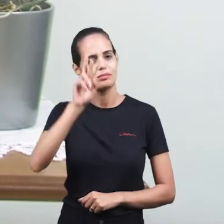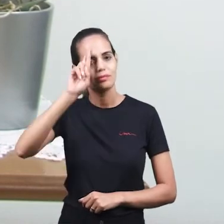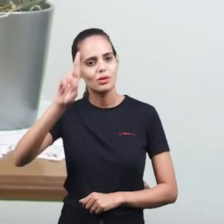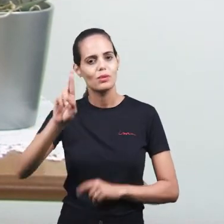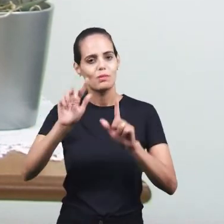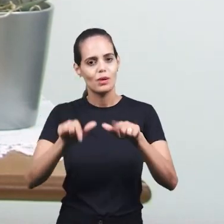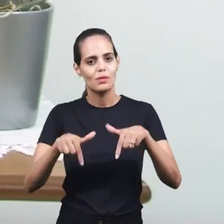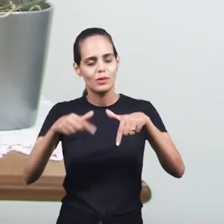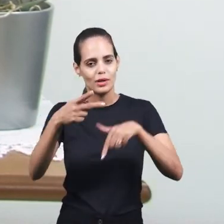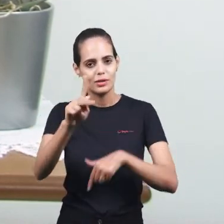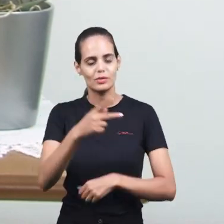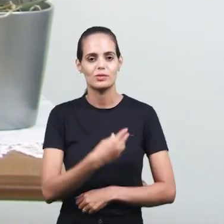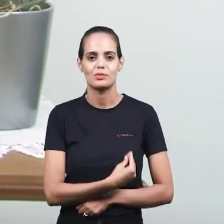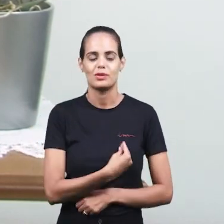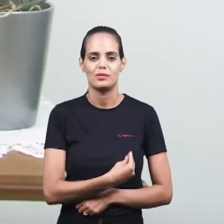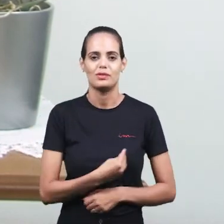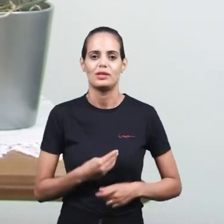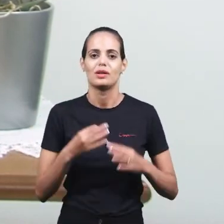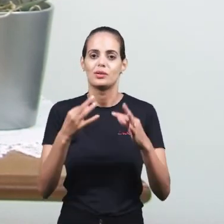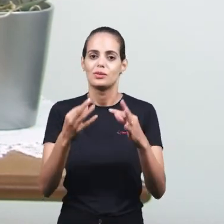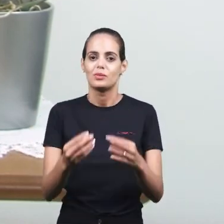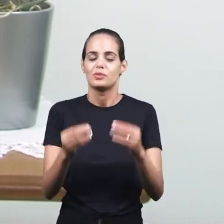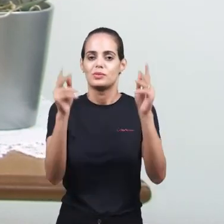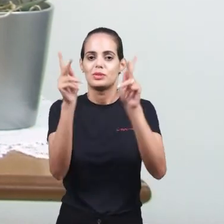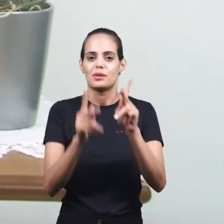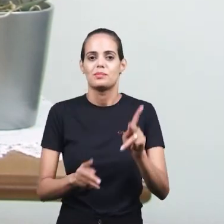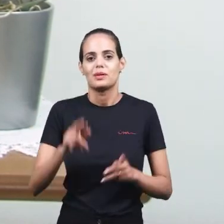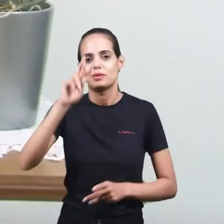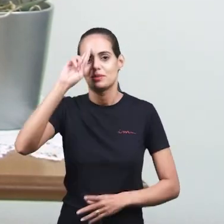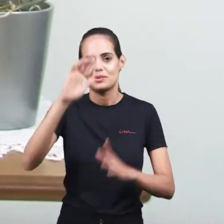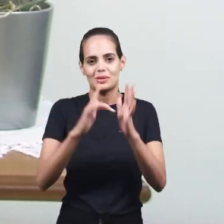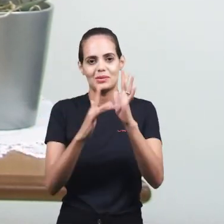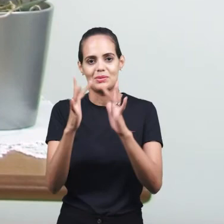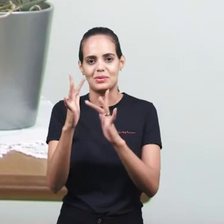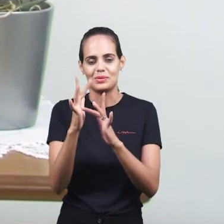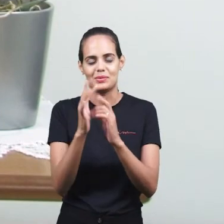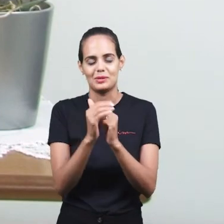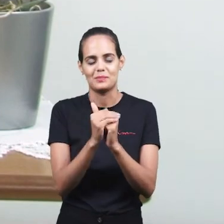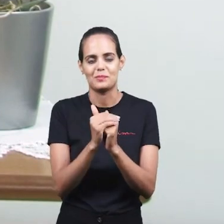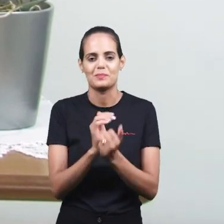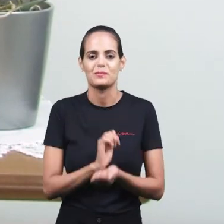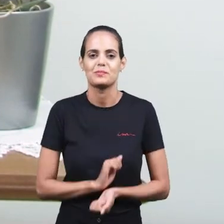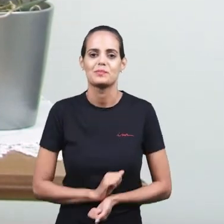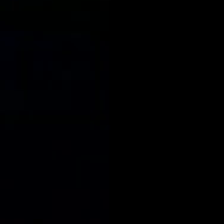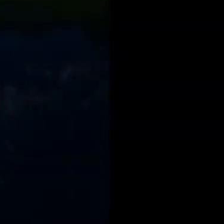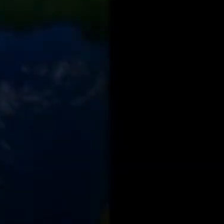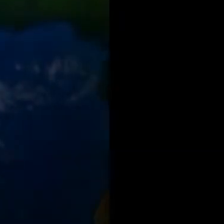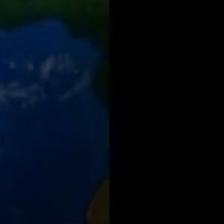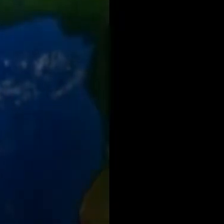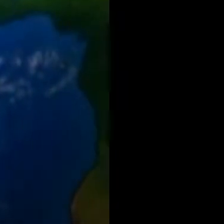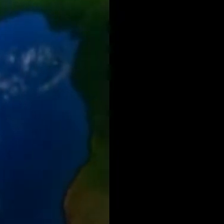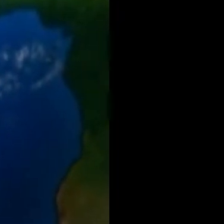тех, кто смотрит эту программу, и мы прощаемся с вами миром Господа Иисуса. Аминь.